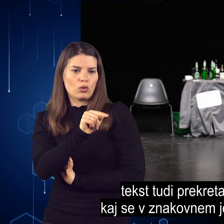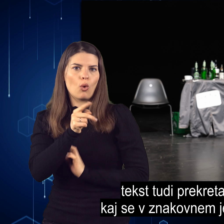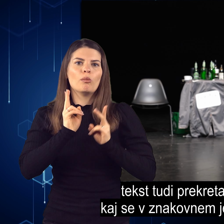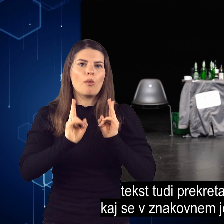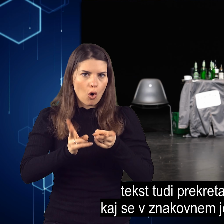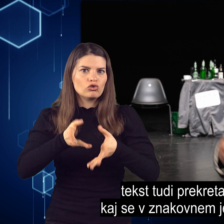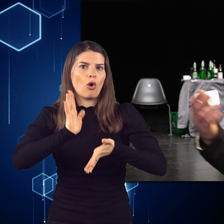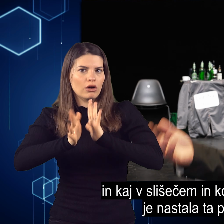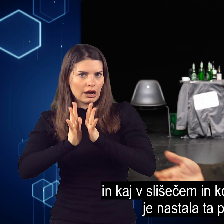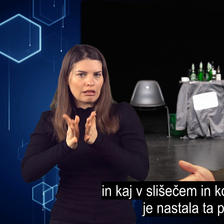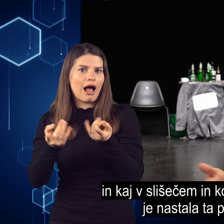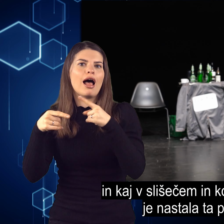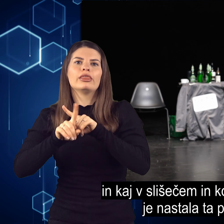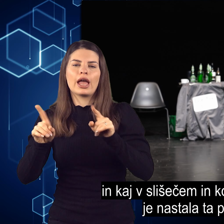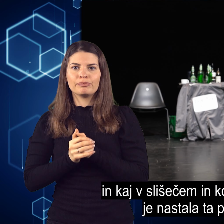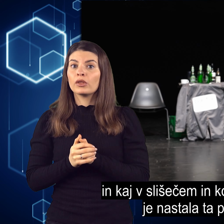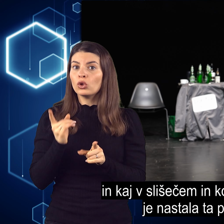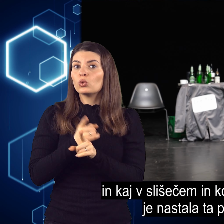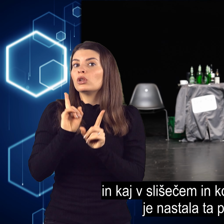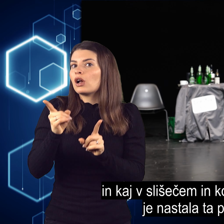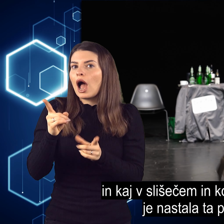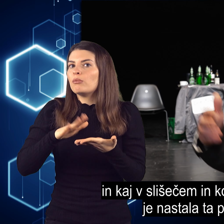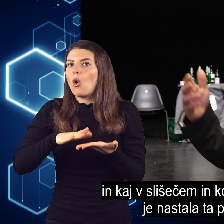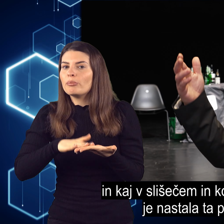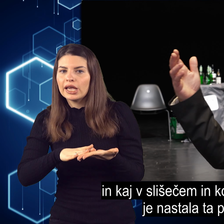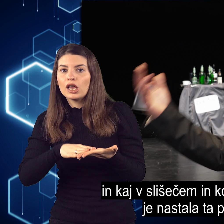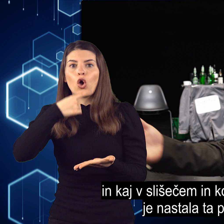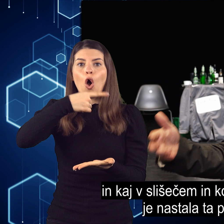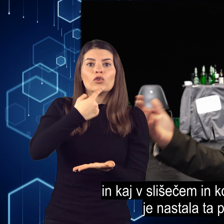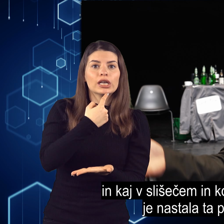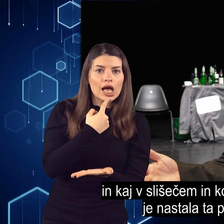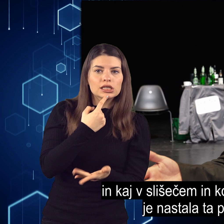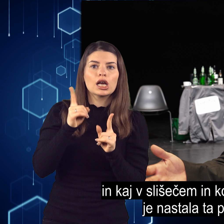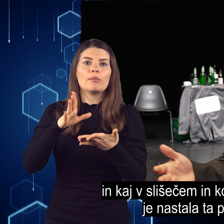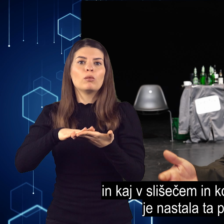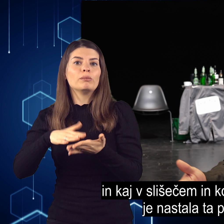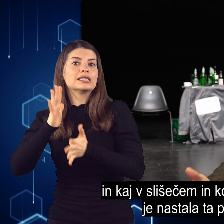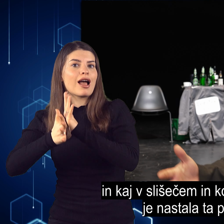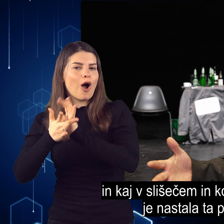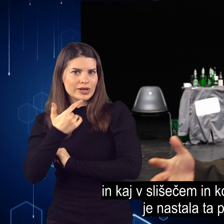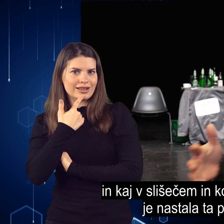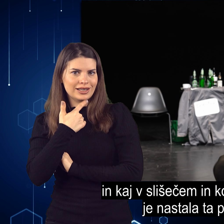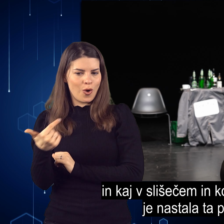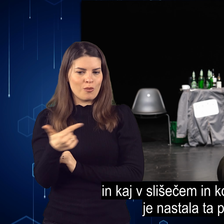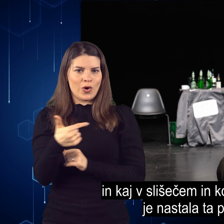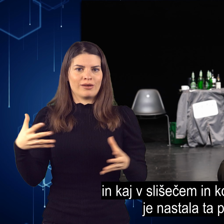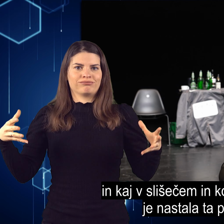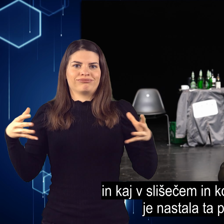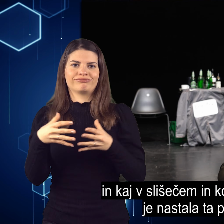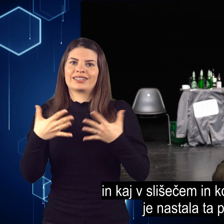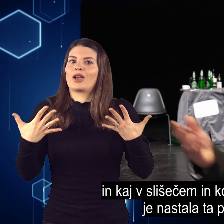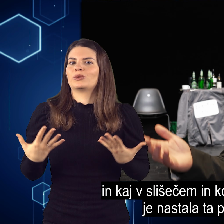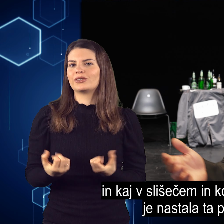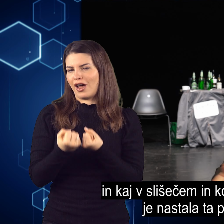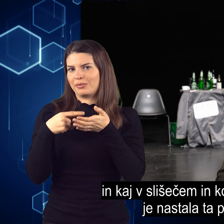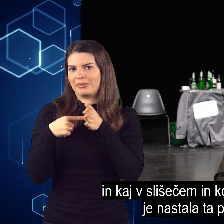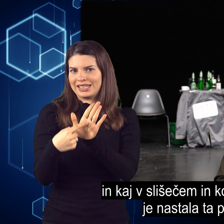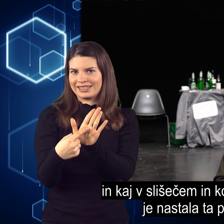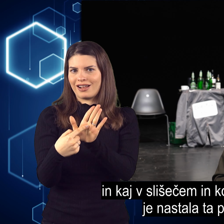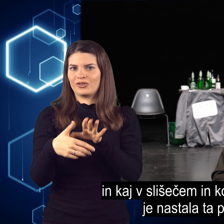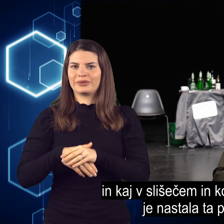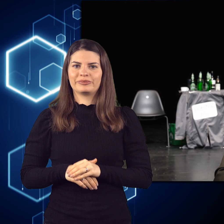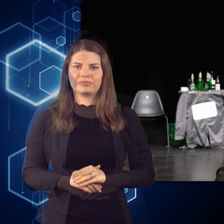znakovnem jeziku da pokazati, kaj ne, in kaj v znakovnem jeziku to pomeni, kaj pa v navadnem slušnem jeziku. In ko smo potem lahko to združili, je nastala